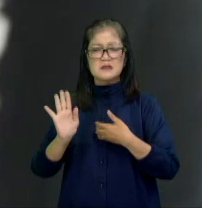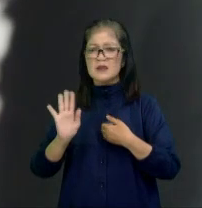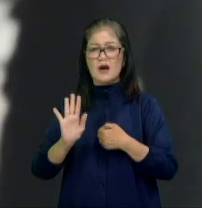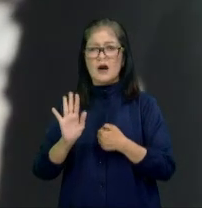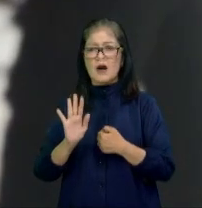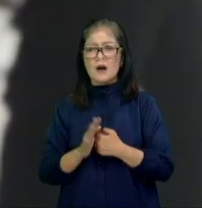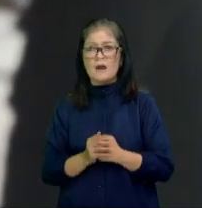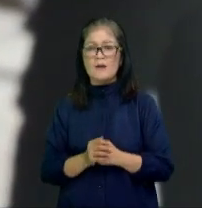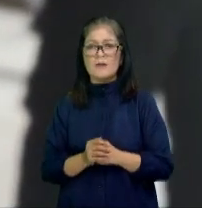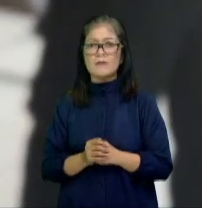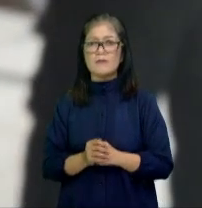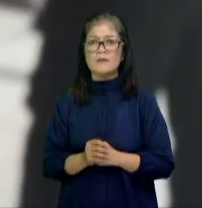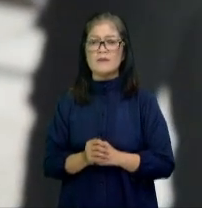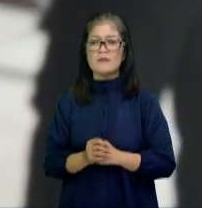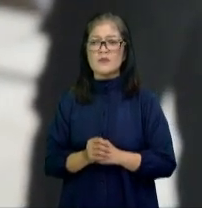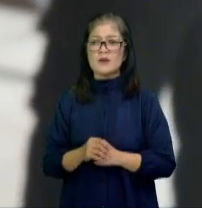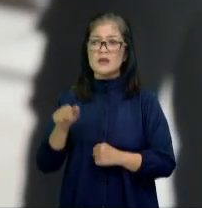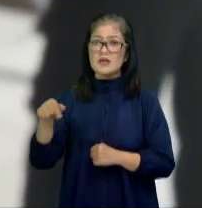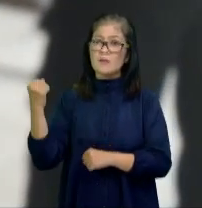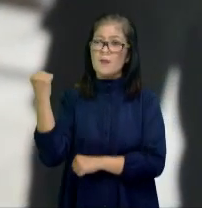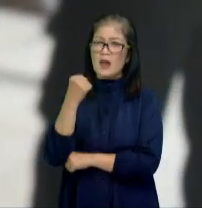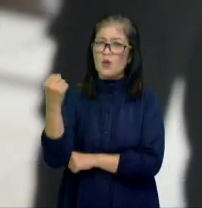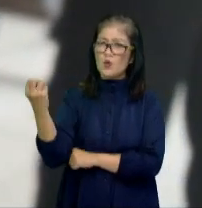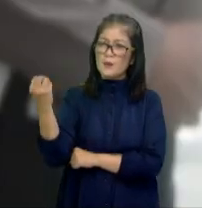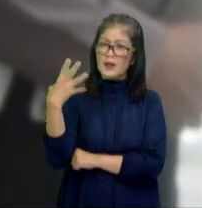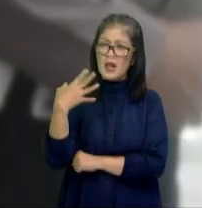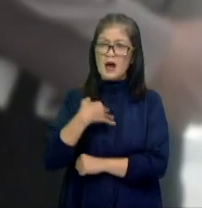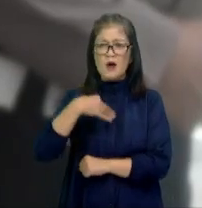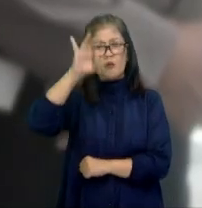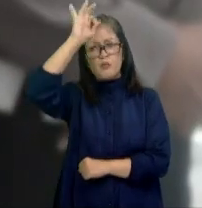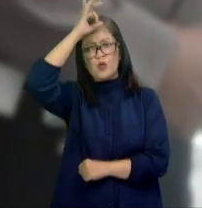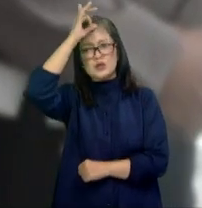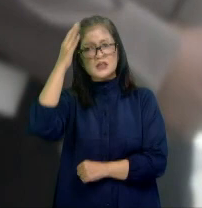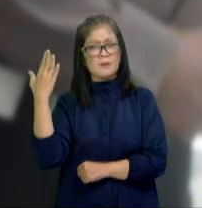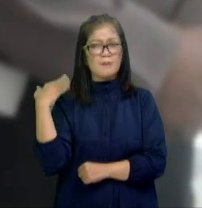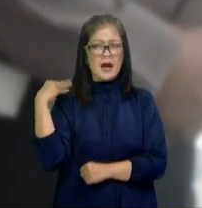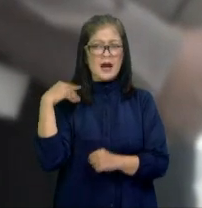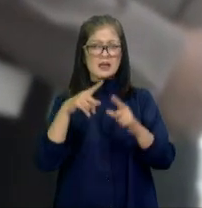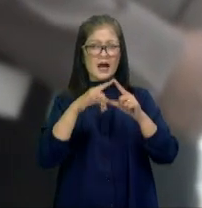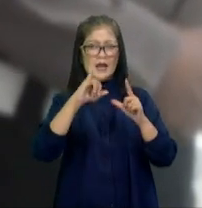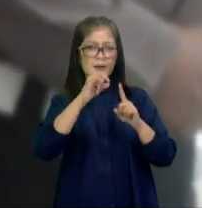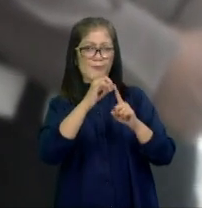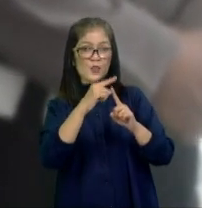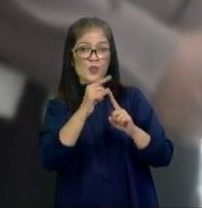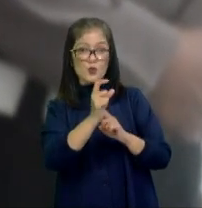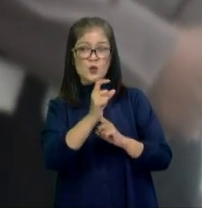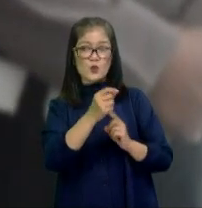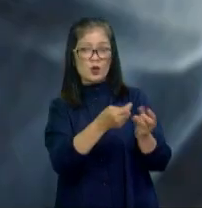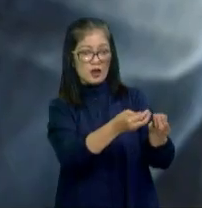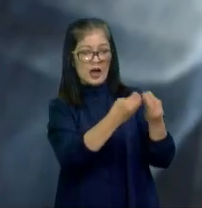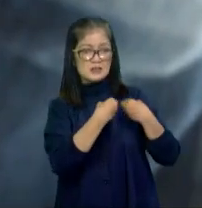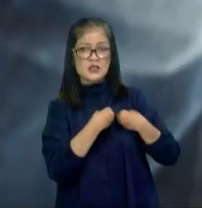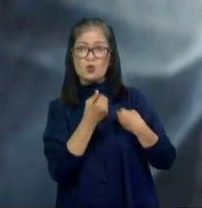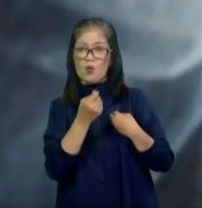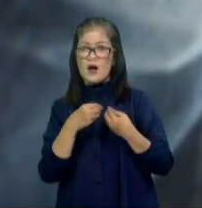pelaku mengaku sebagai anggota polisi berpangkat Aibtu. Uang miliaran rupiah dipakai pelaku untuk berfoya-foya dengan berlibur ke Bali